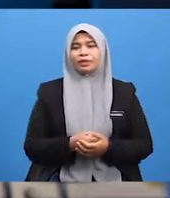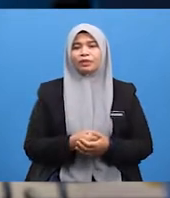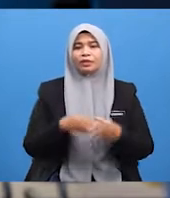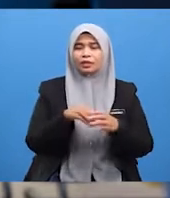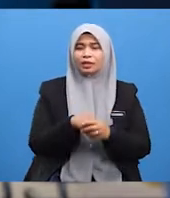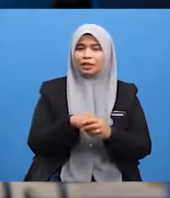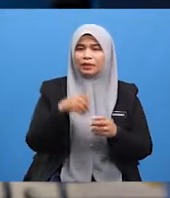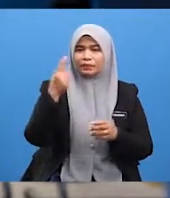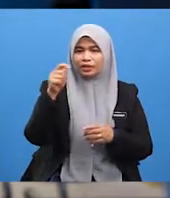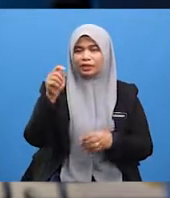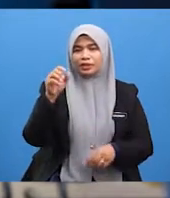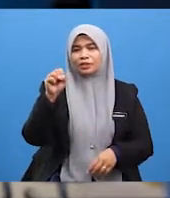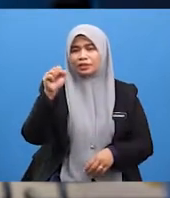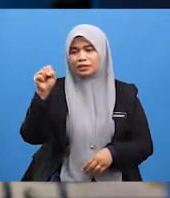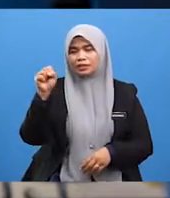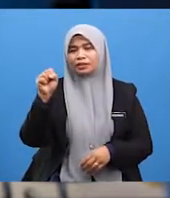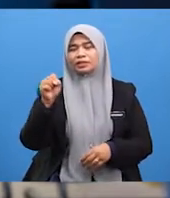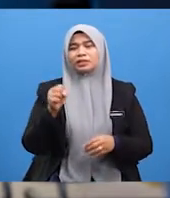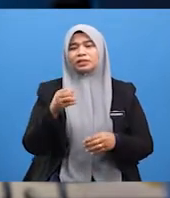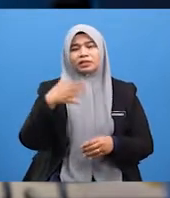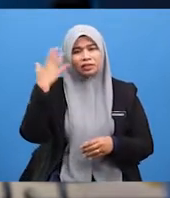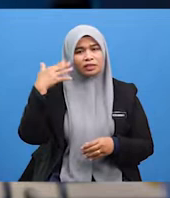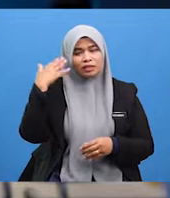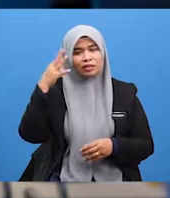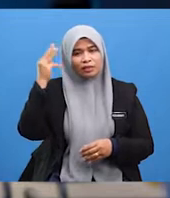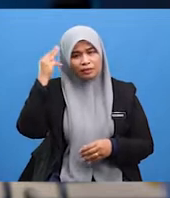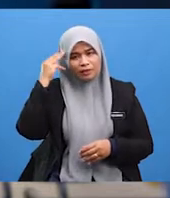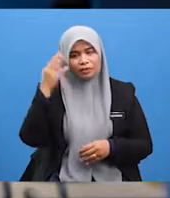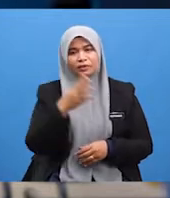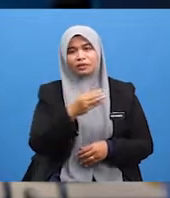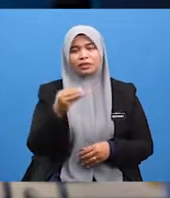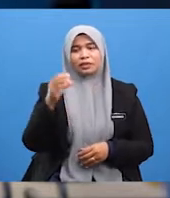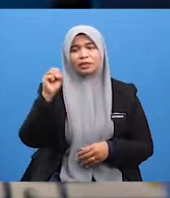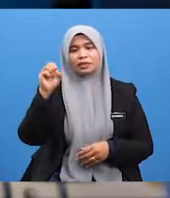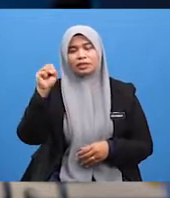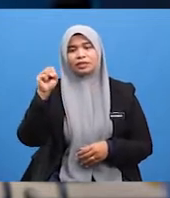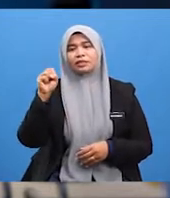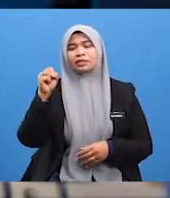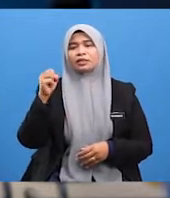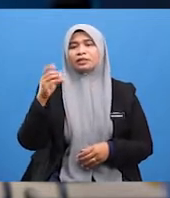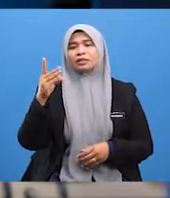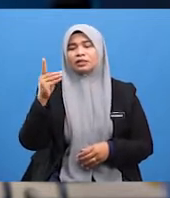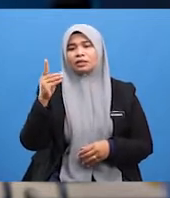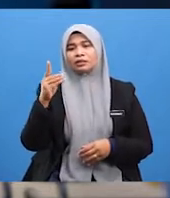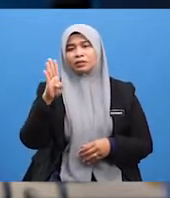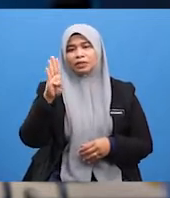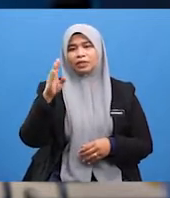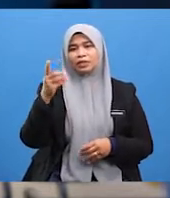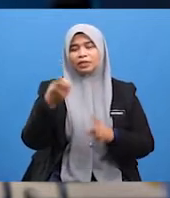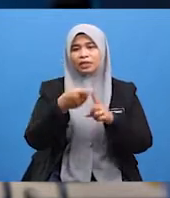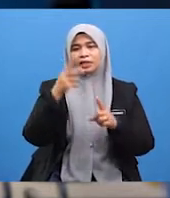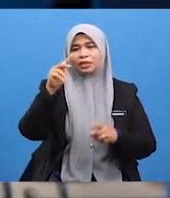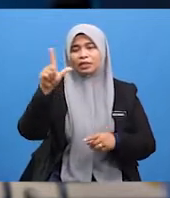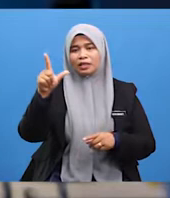Dalam teks Sulalatus Salatin, Sejarah Melayu dan novel Saudagar Besar dari Kuala Lumpur,